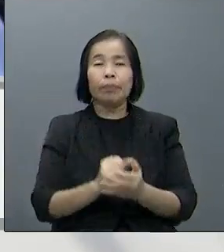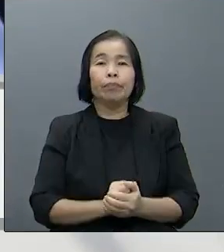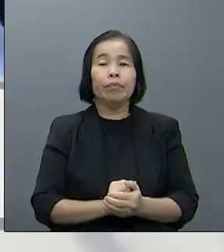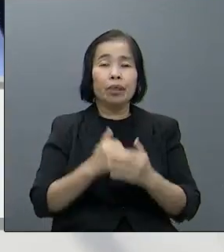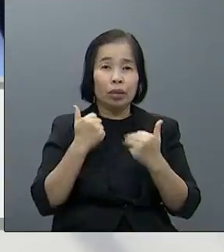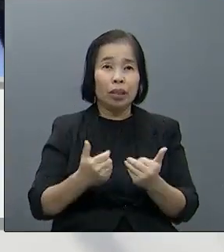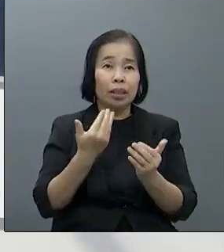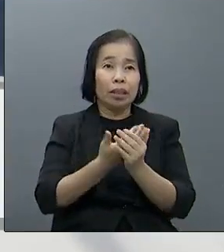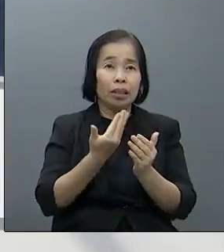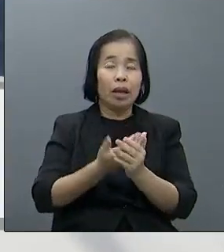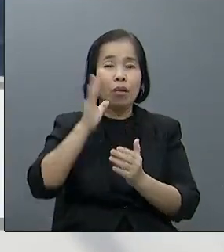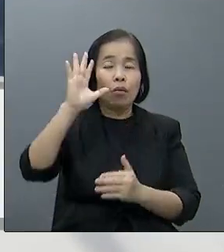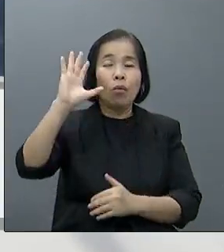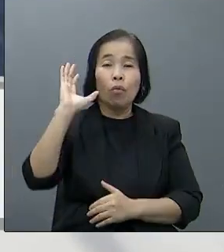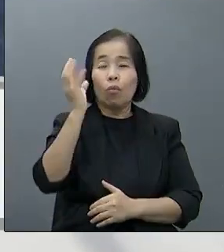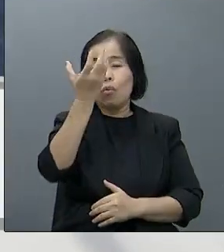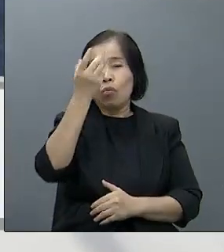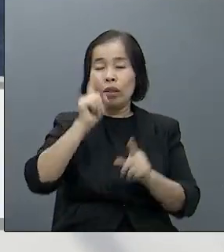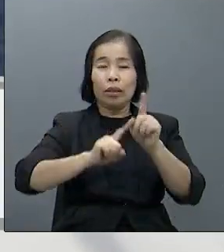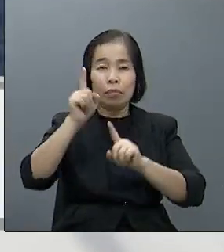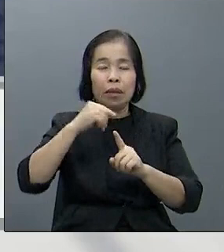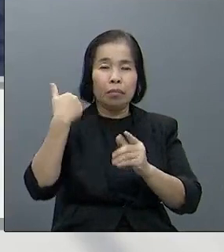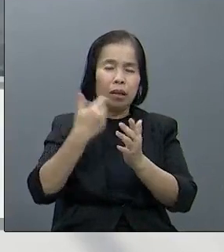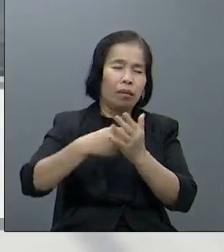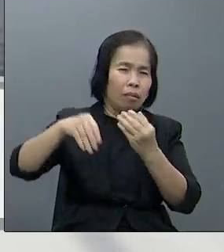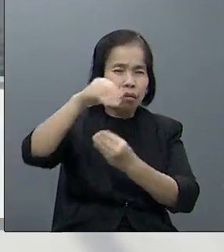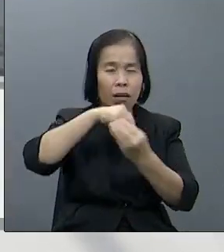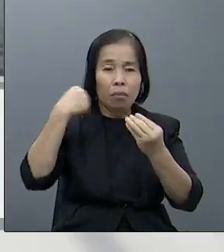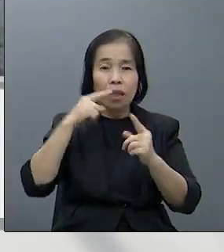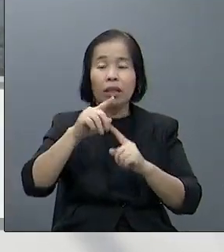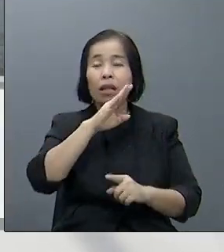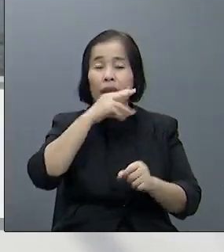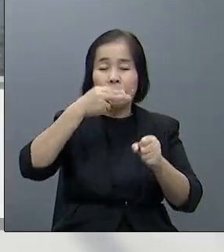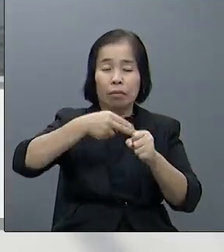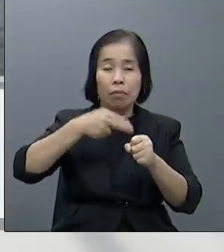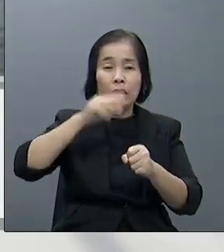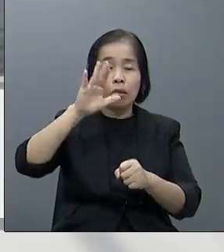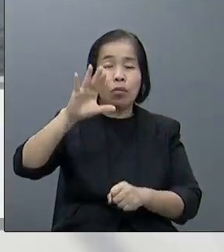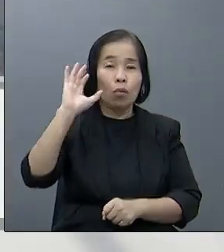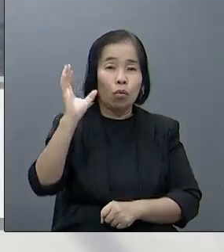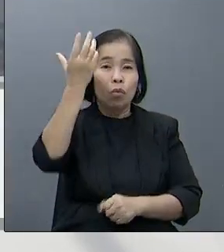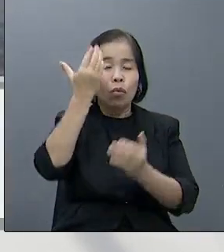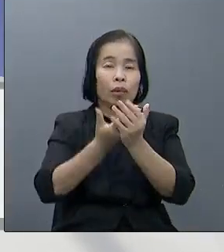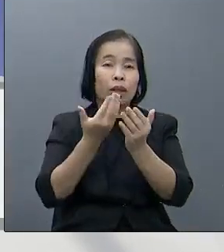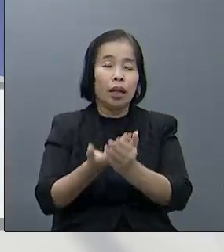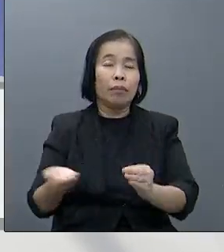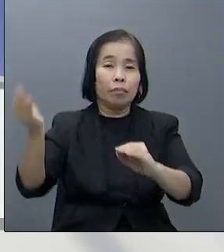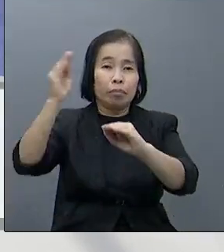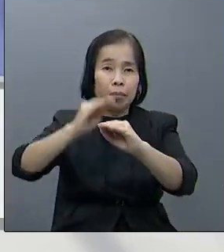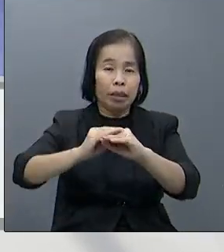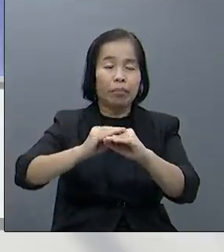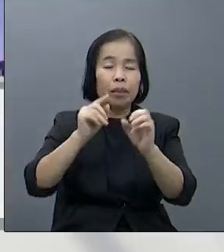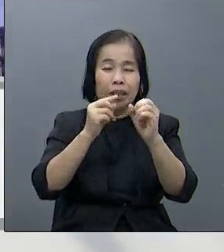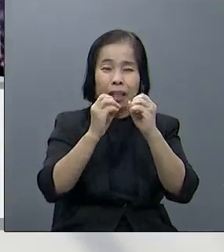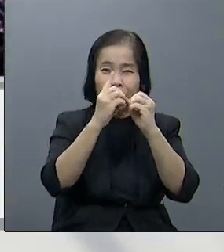น้ำมันตลาดโลกเองก็แนวโน้มผันผวนมากนะคะแล้วถ้าเกิดว่าราคาน้ำมันในตลาดโลกมันปรับสูงขึ้น 1ดอลลาร์สหรัฐต่อ